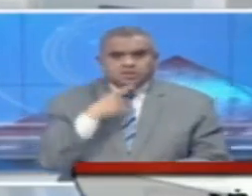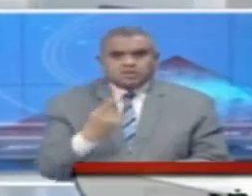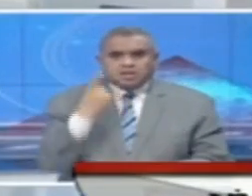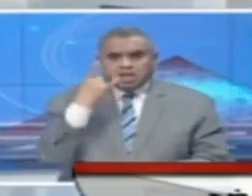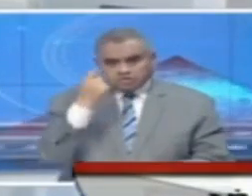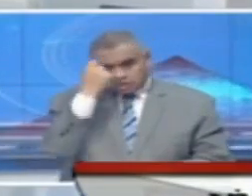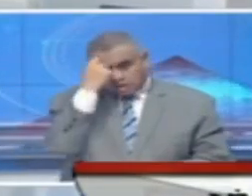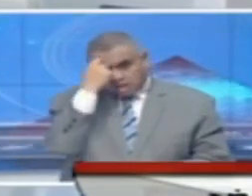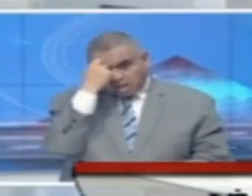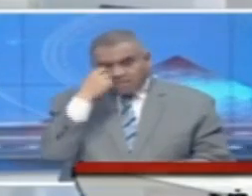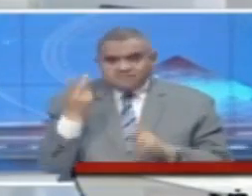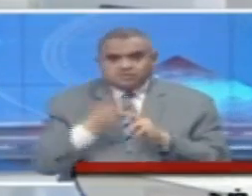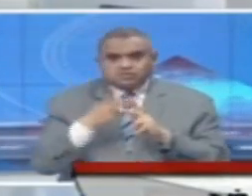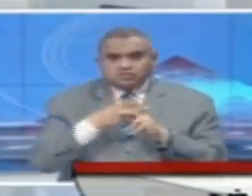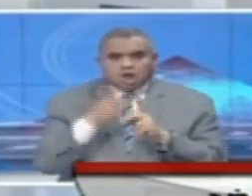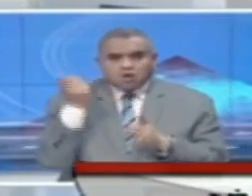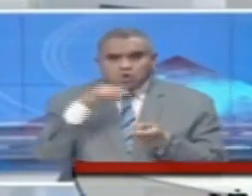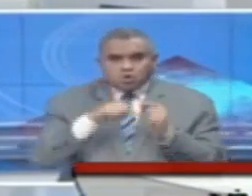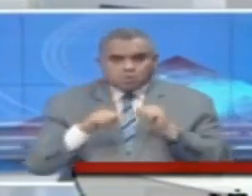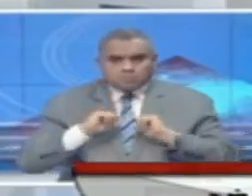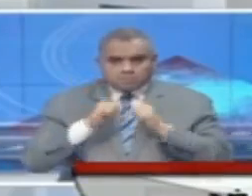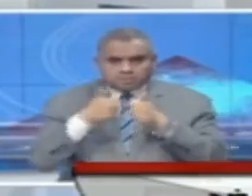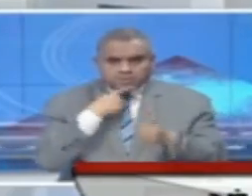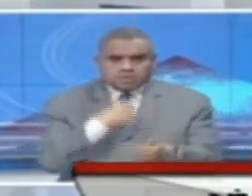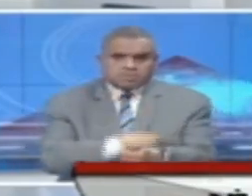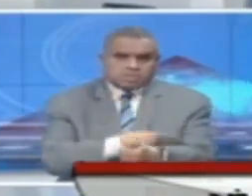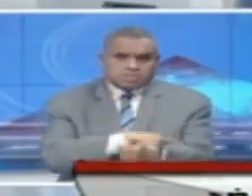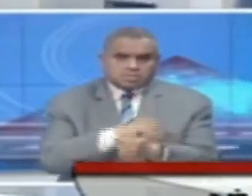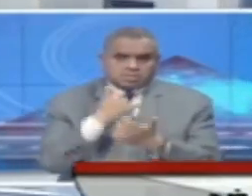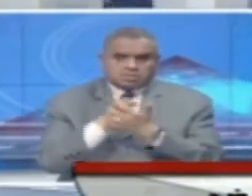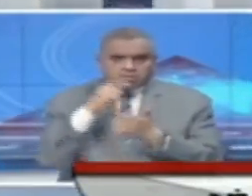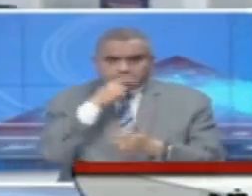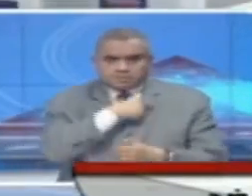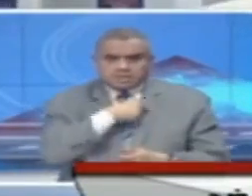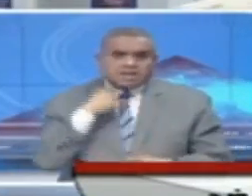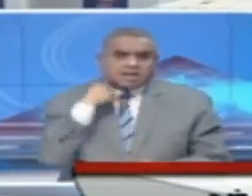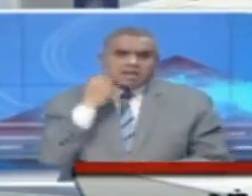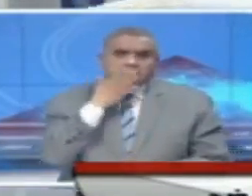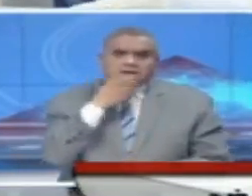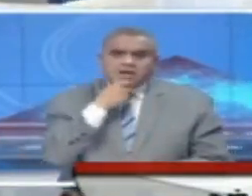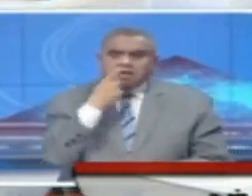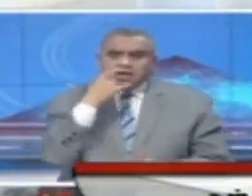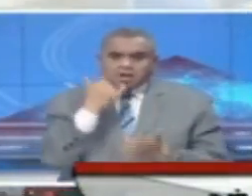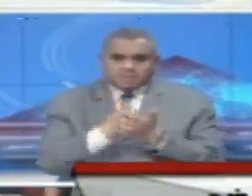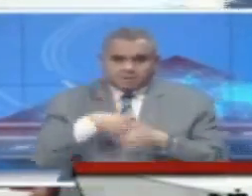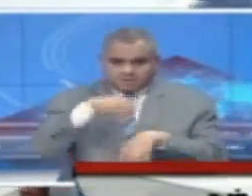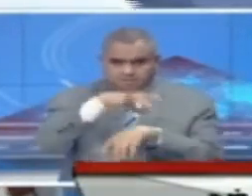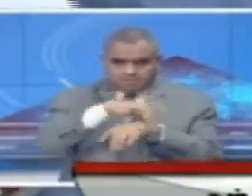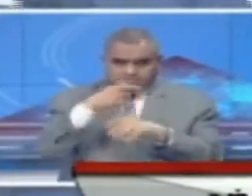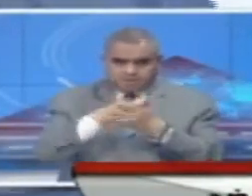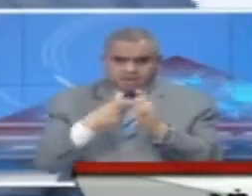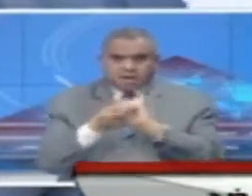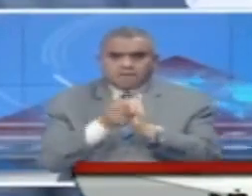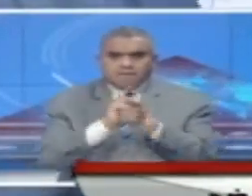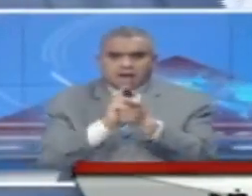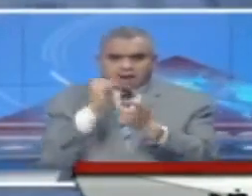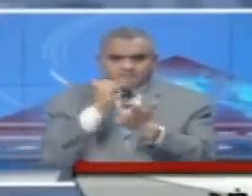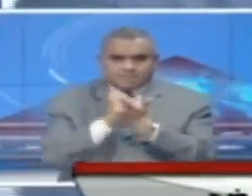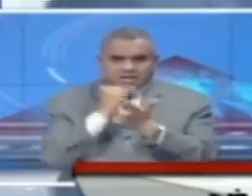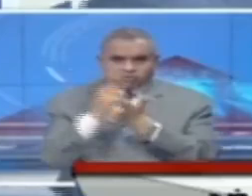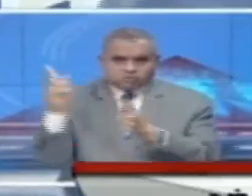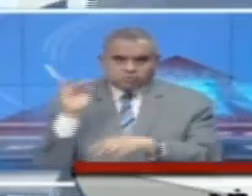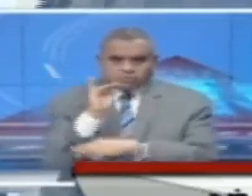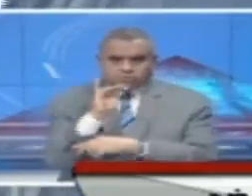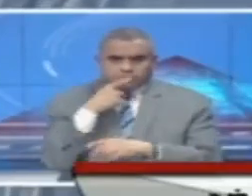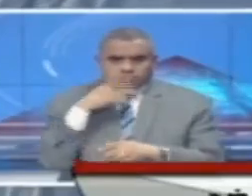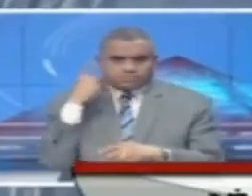10,000 مواطن يوميا لتقديم التطعيمات له. مع الدكتورة عبير السعيد مدير المركز الطبي بأرض المعارض، كلميني عن